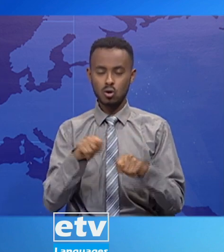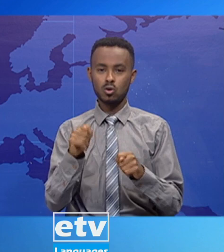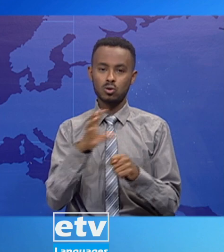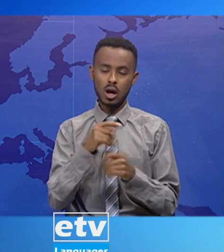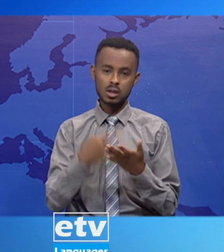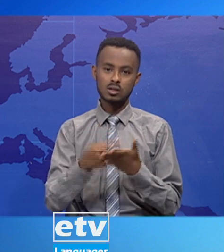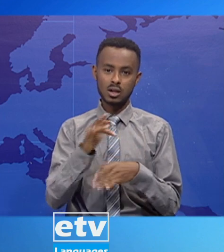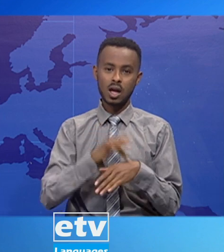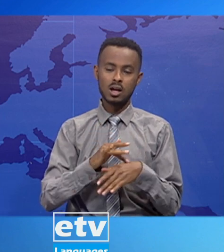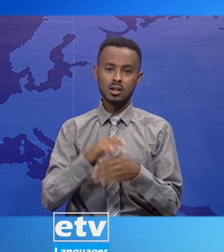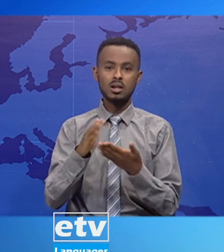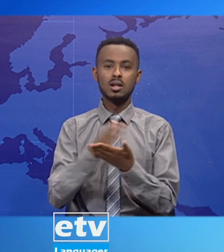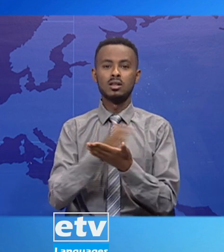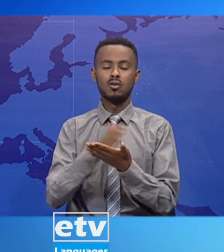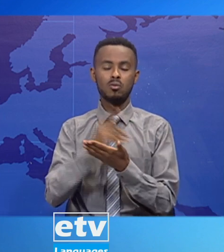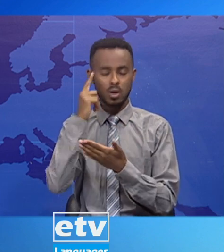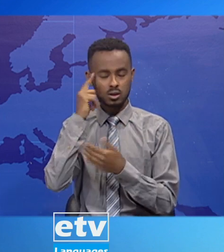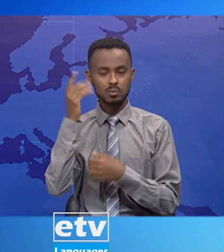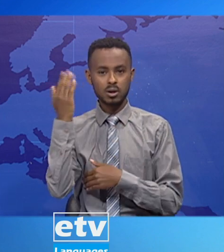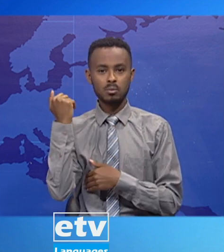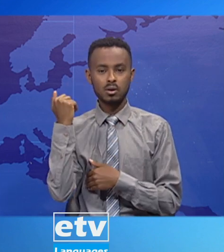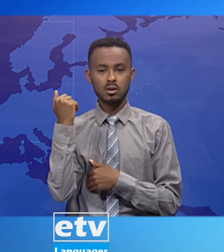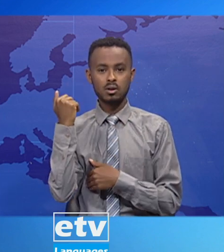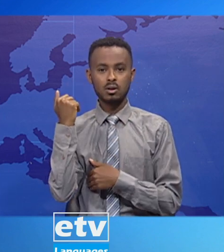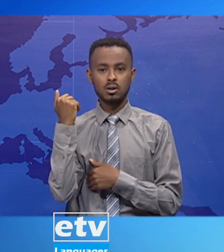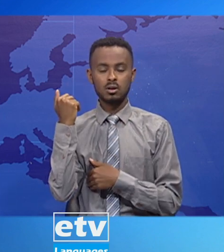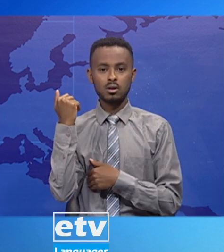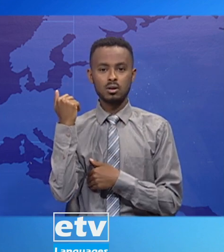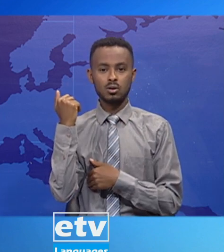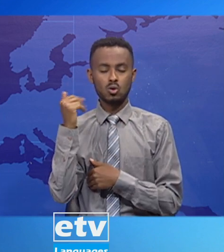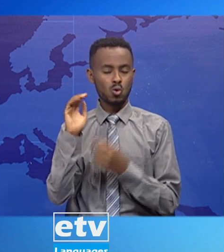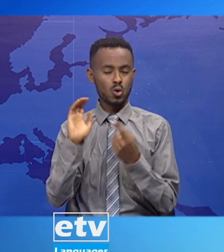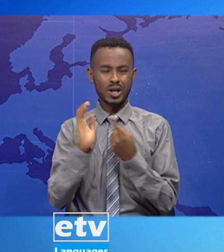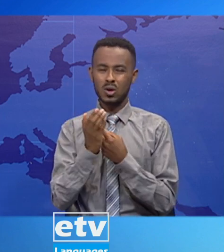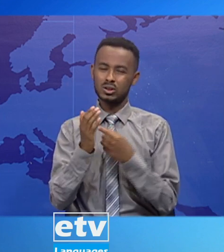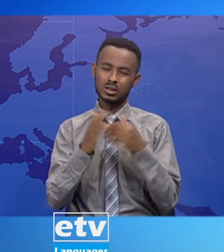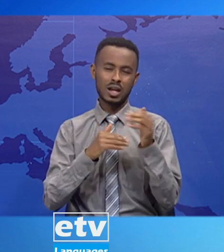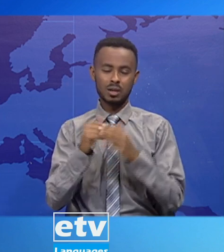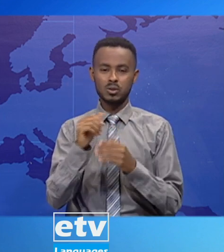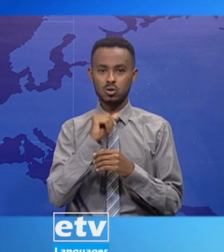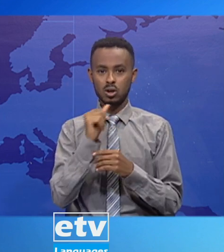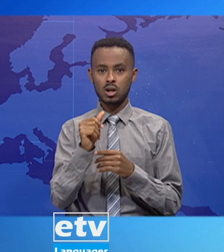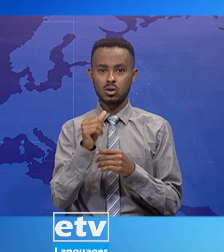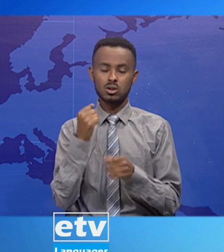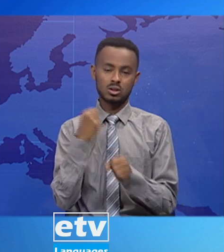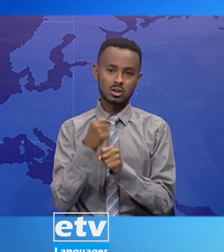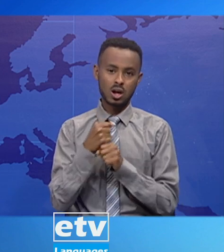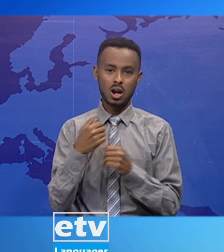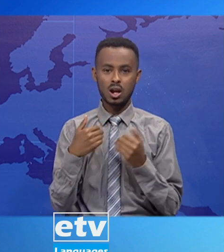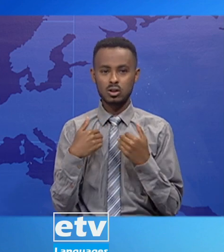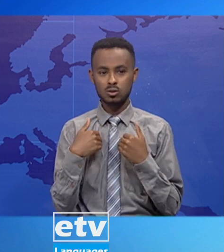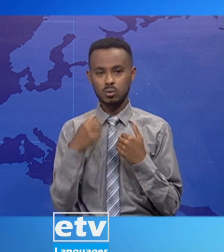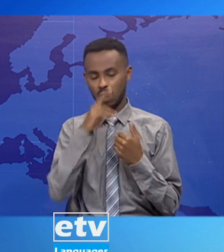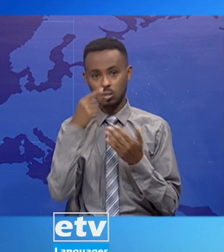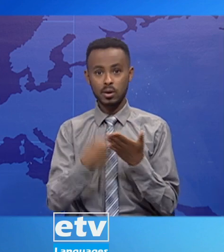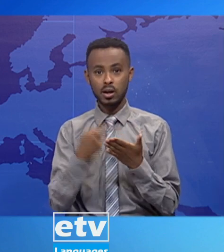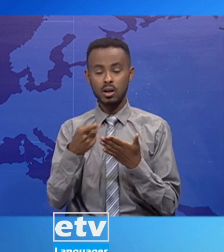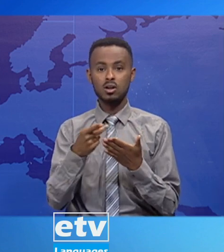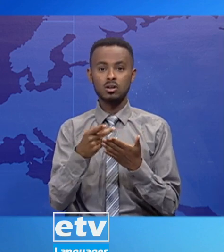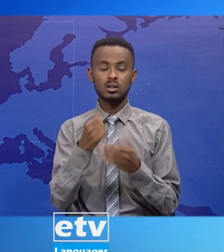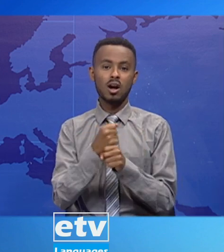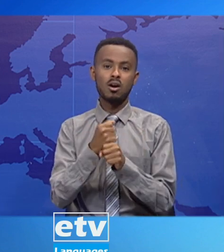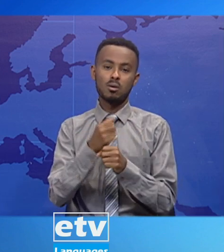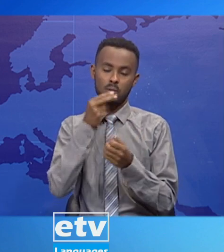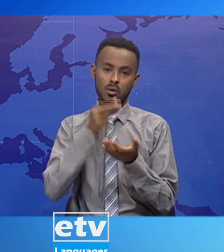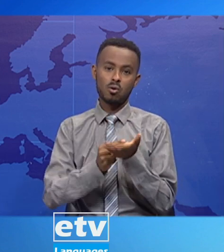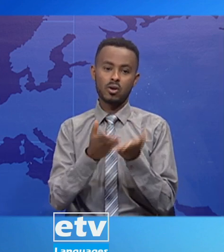እንዲሞክሩና እዚህ ላይ እንዲሳተፉ ማስቤ ነበር። ሁኔታዎች አልተመቻቹላቸውም ስራላቸው እና ምክንያቱም የቮለንተሪ ስራ ነው